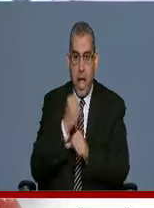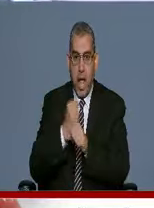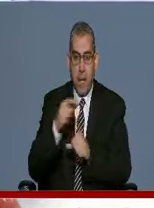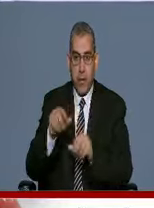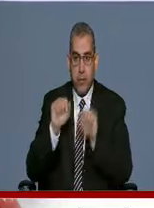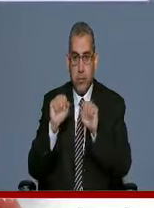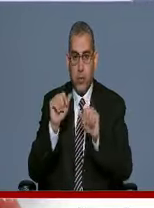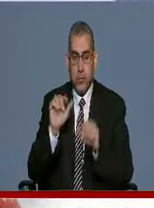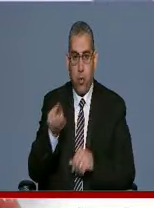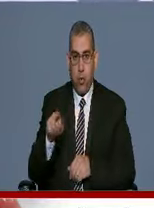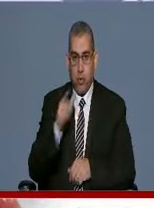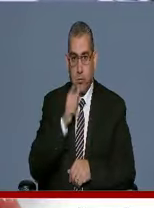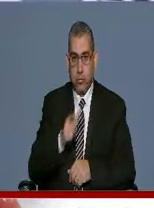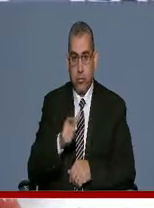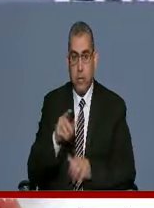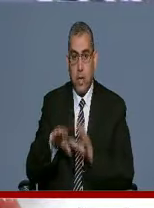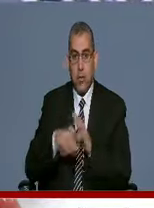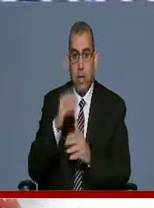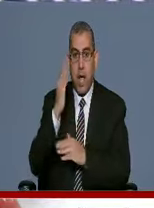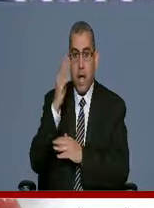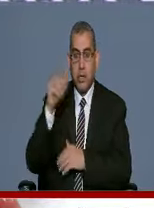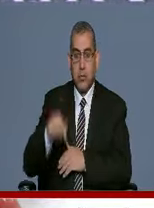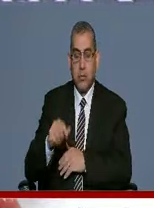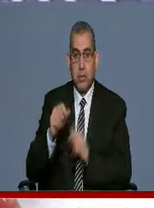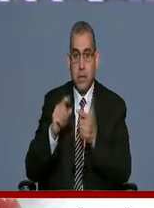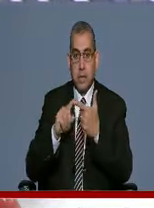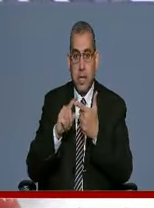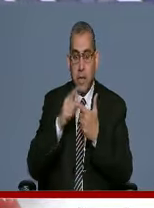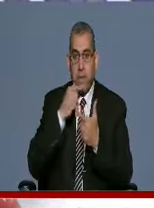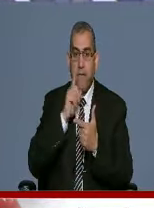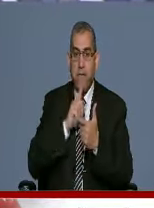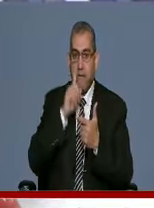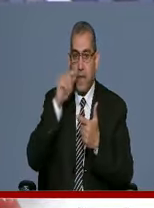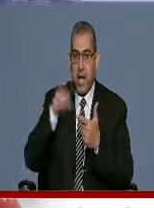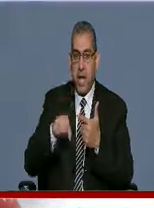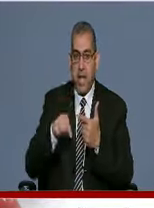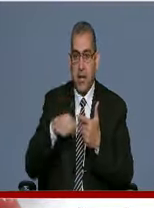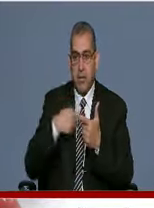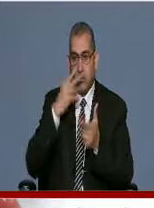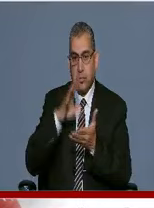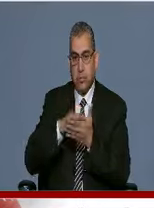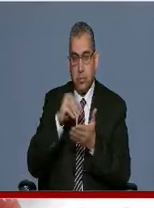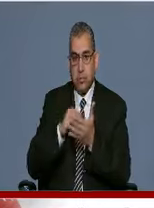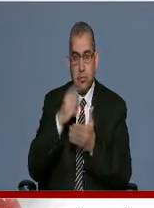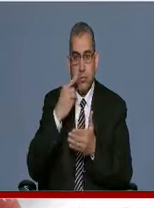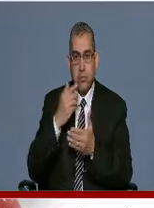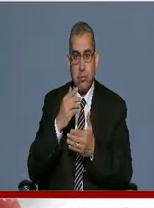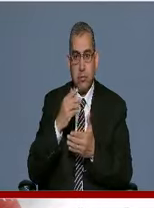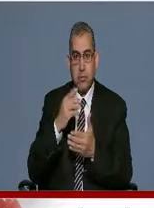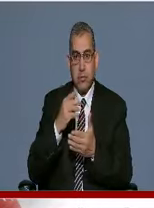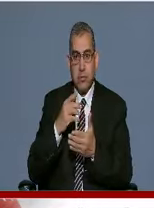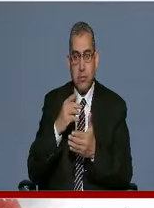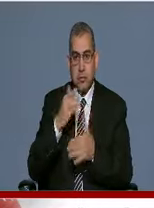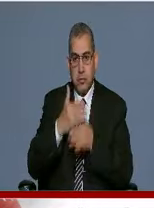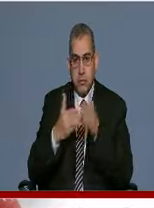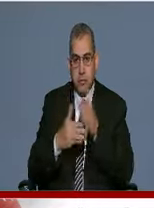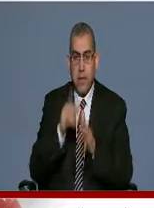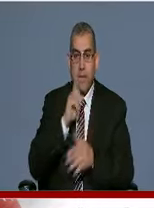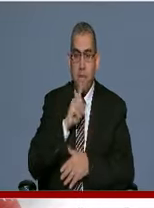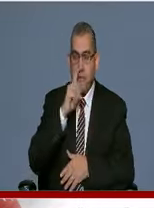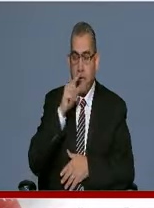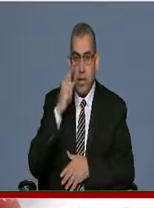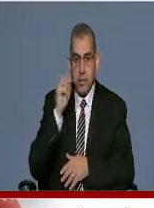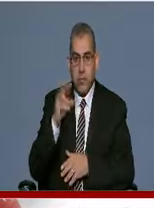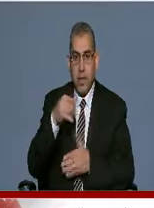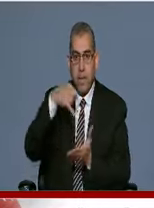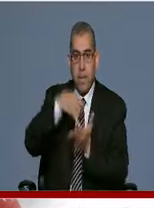في المكان. المحور الثاني كان المحور الفني اللي احنا ابتدينا تجهيز البنية الفنية للمركز